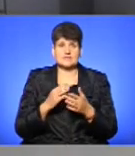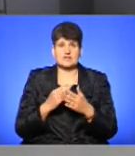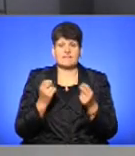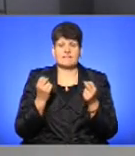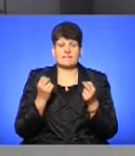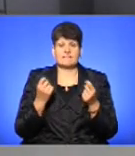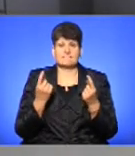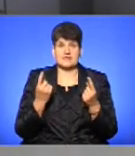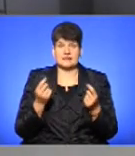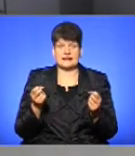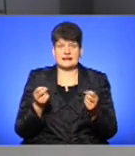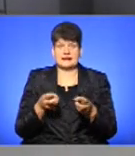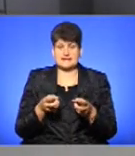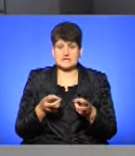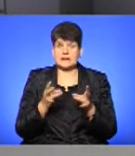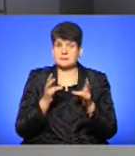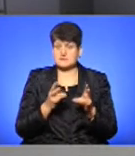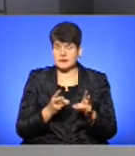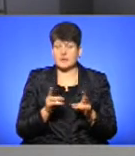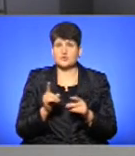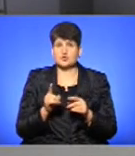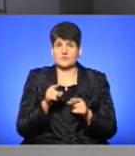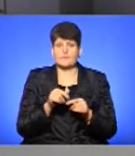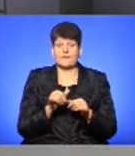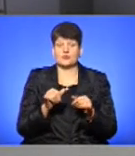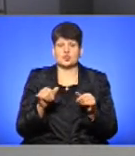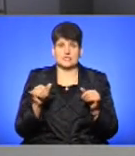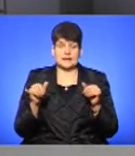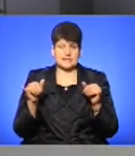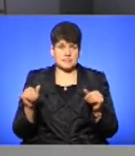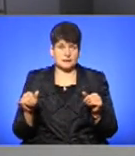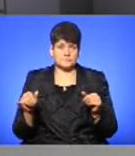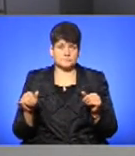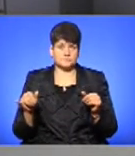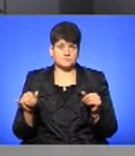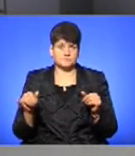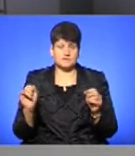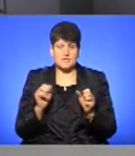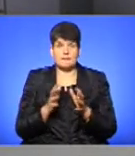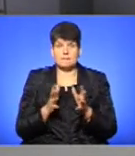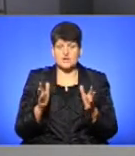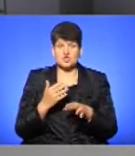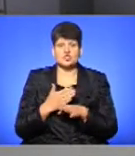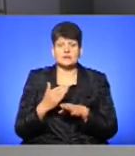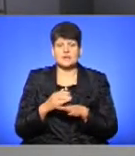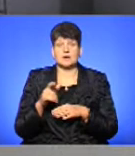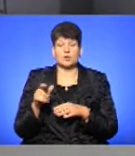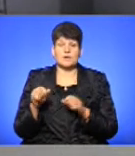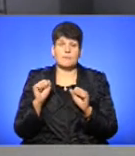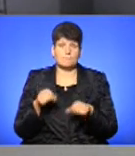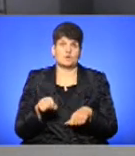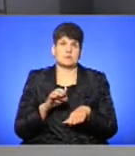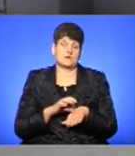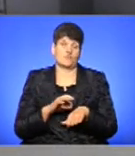і небезпека для того, щоб все ж таки він поширився і, відповідно, більша частина людей може